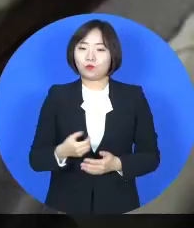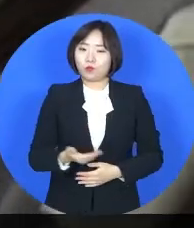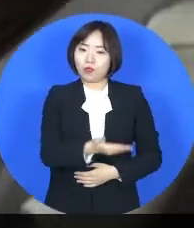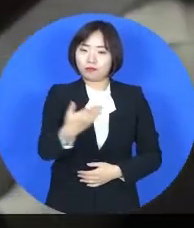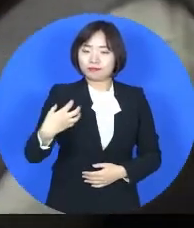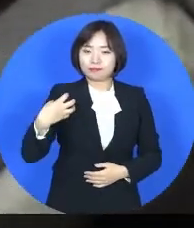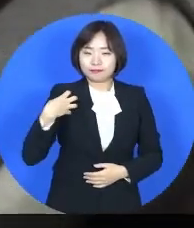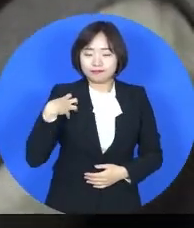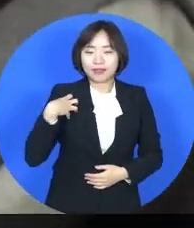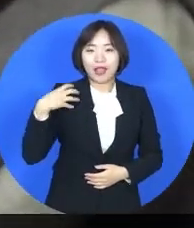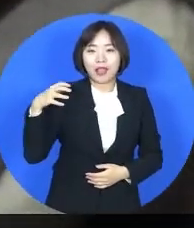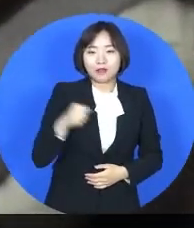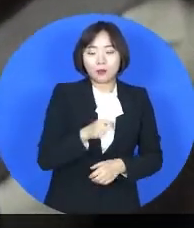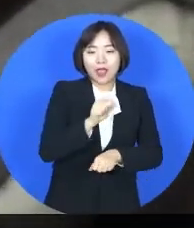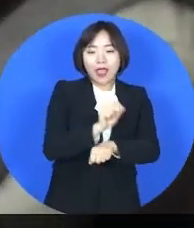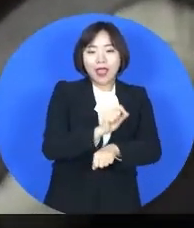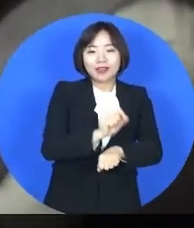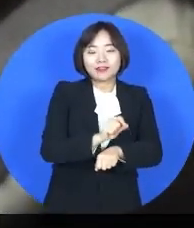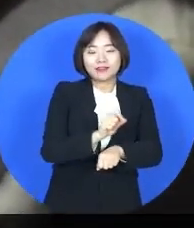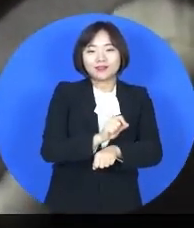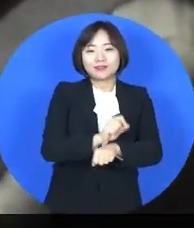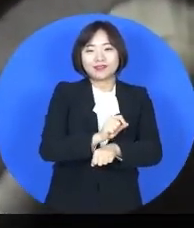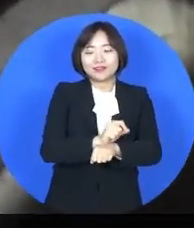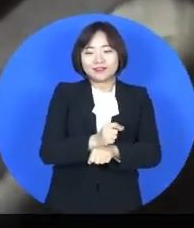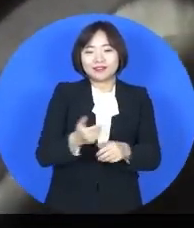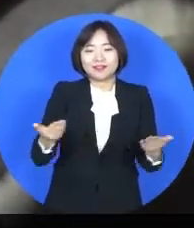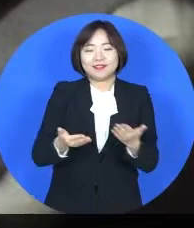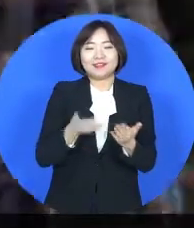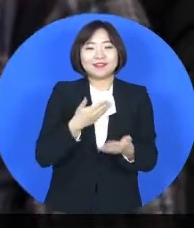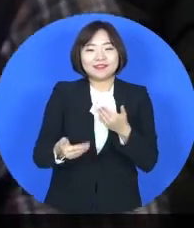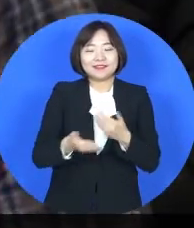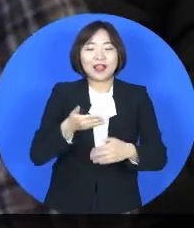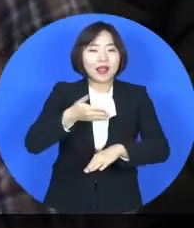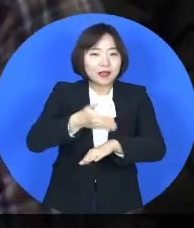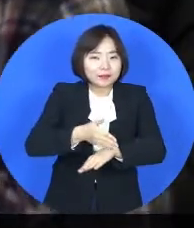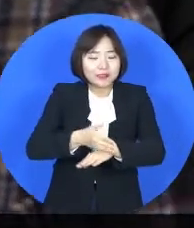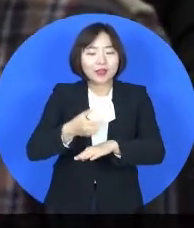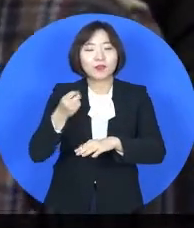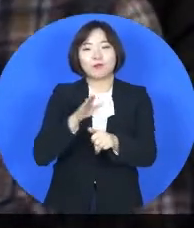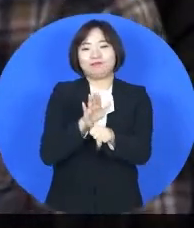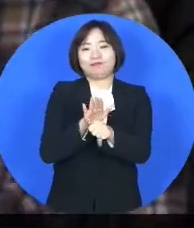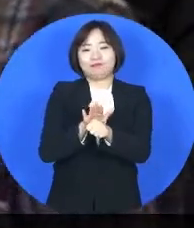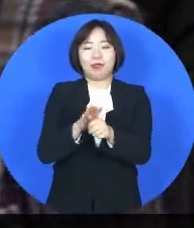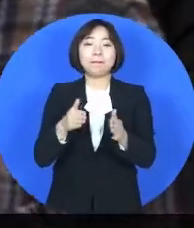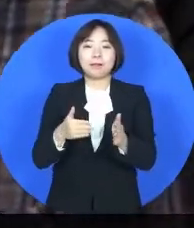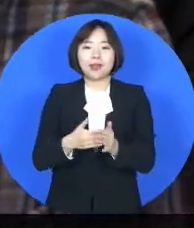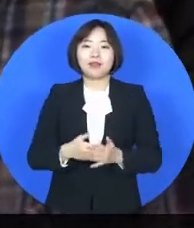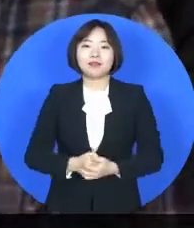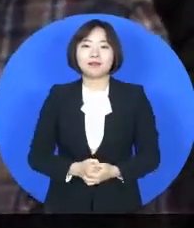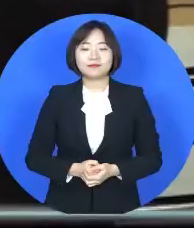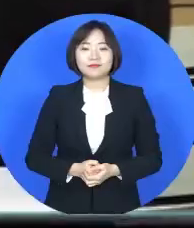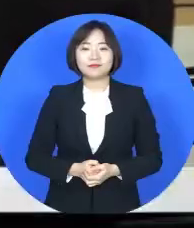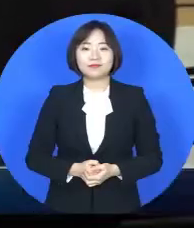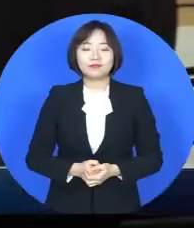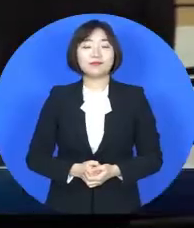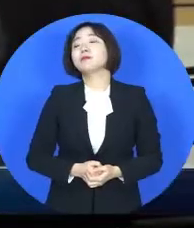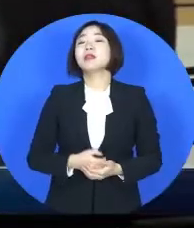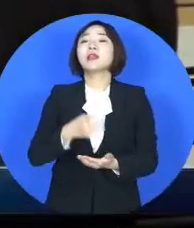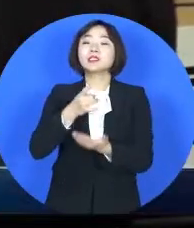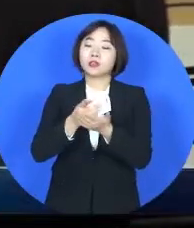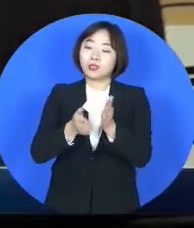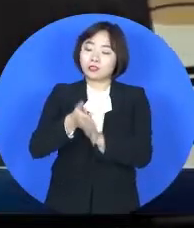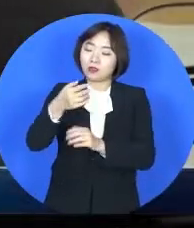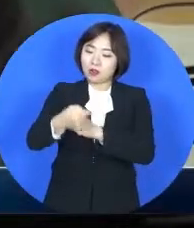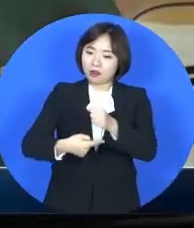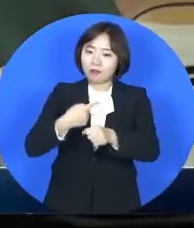통해 책임감을 갖고 행정 업무에 최선을 다해준 대학생들에게 격려와 감사 인사를 전했습니다. 천안시는